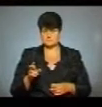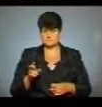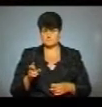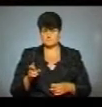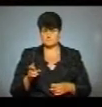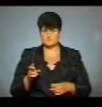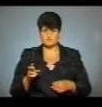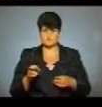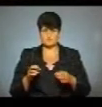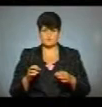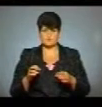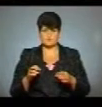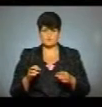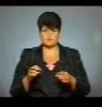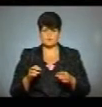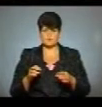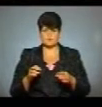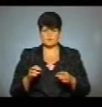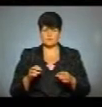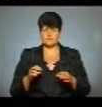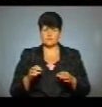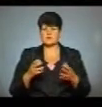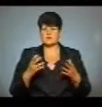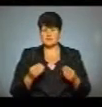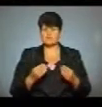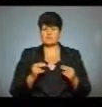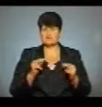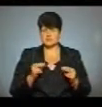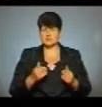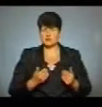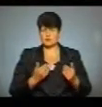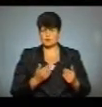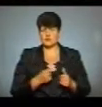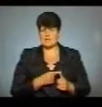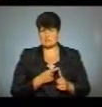Слободний Андрій, в честь його ім'я